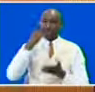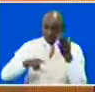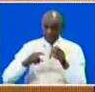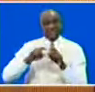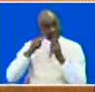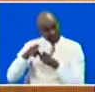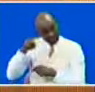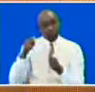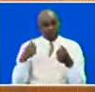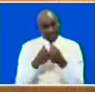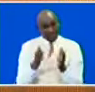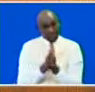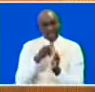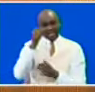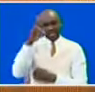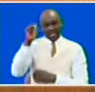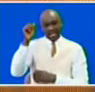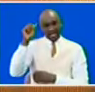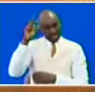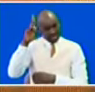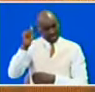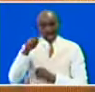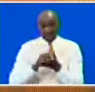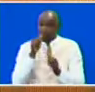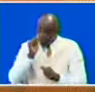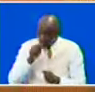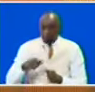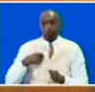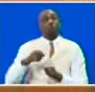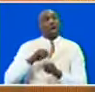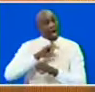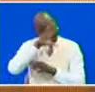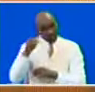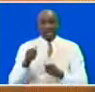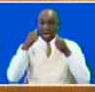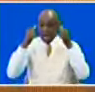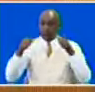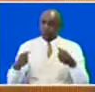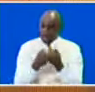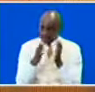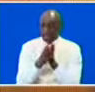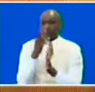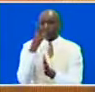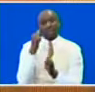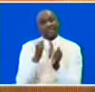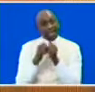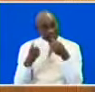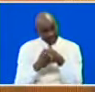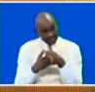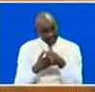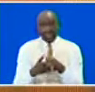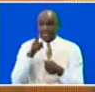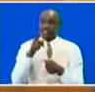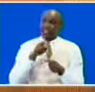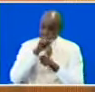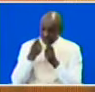Sierra Leone ugenini katika mechi ya kutafuta nafasi ya kufuzu kwa dimba la taifa bingwa barani Afrika mwaka 2019. Timu hiyo itaondoka